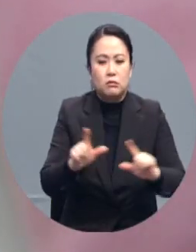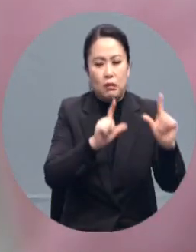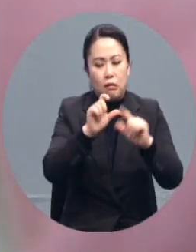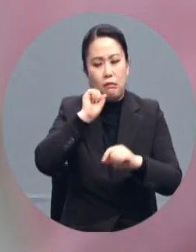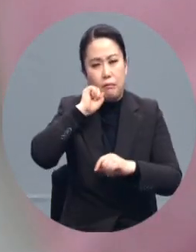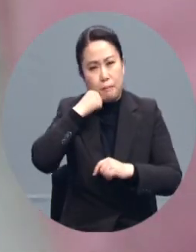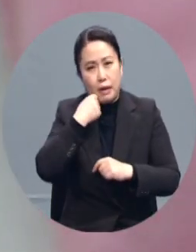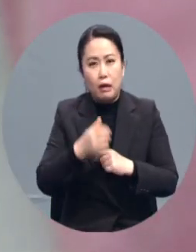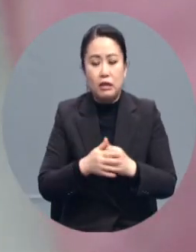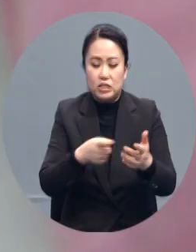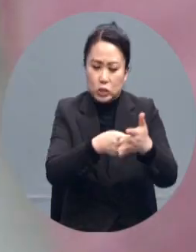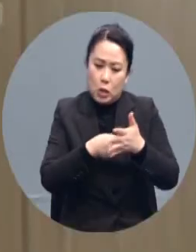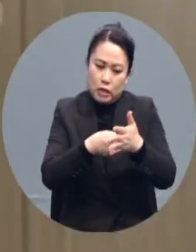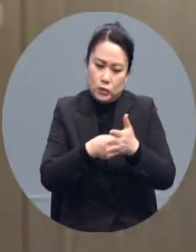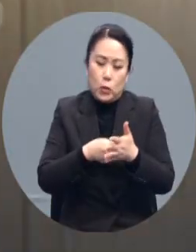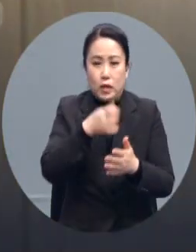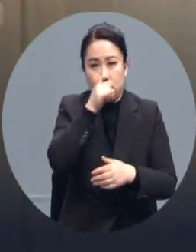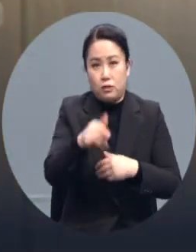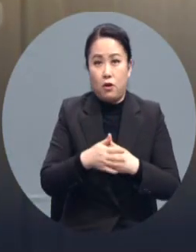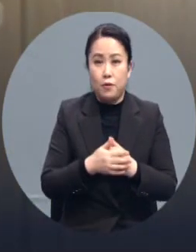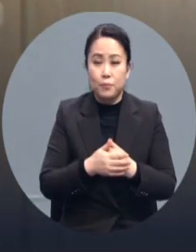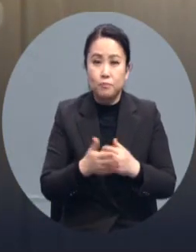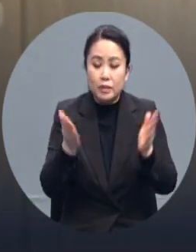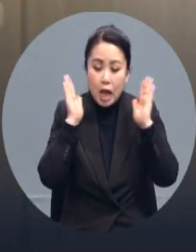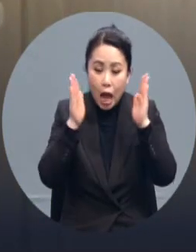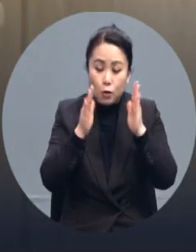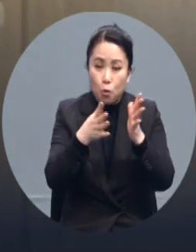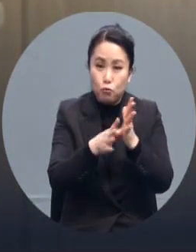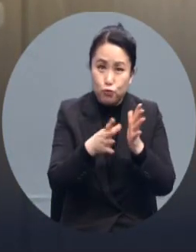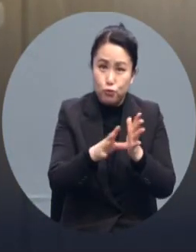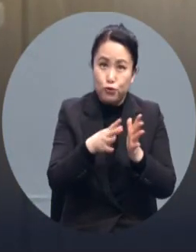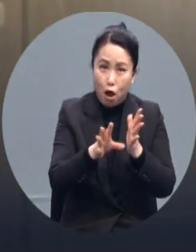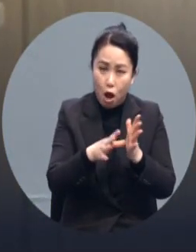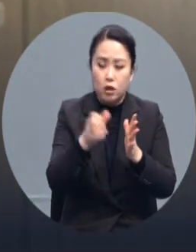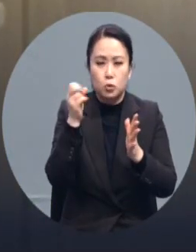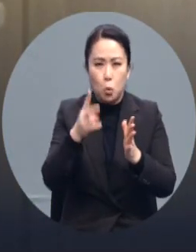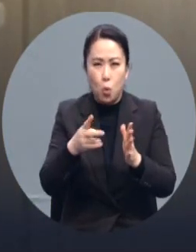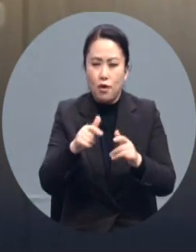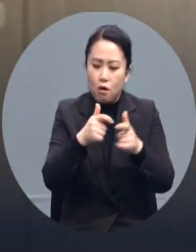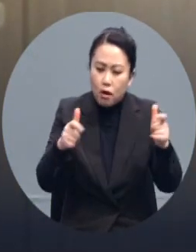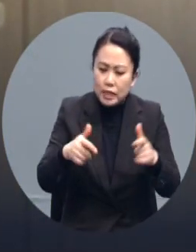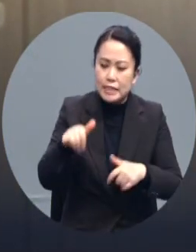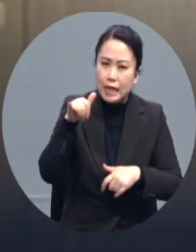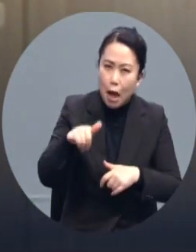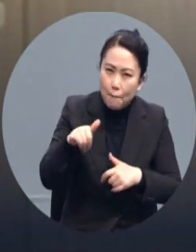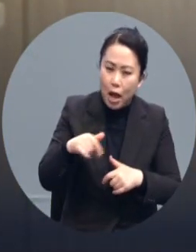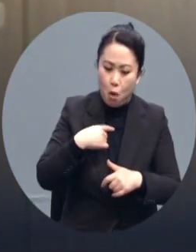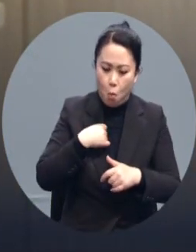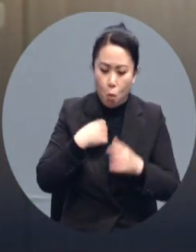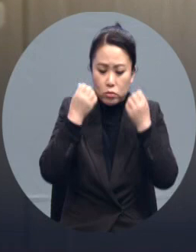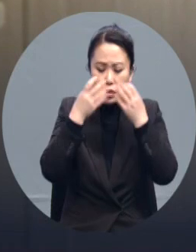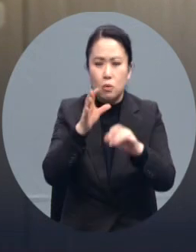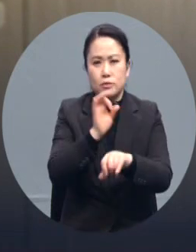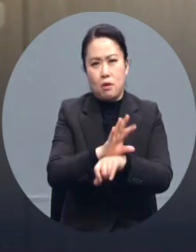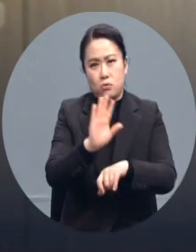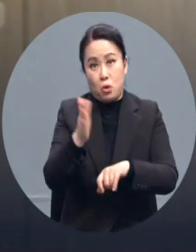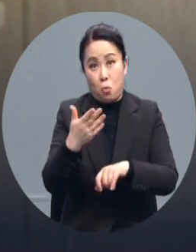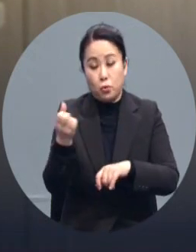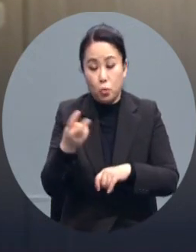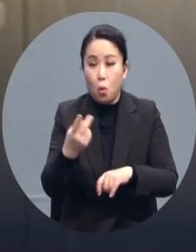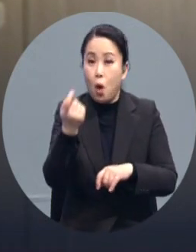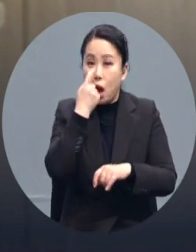됐습니다. 학용품이나 여러 가지 가방 그리고 옷도 새로 사야 되고 학원비뿐만 아니라